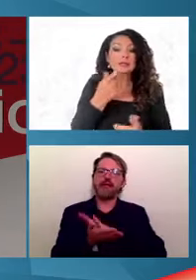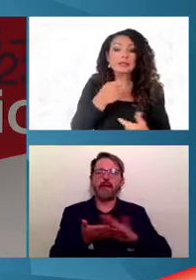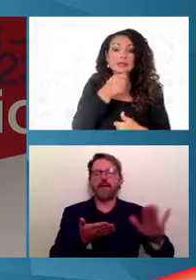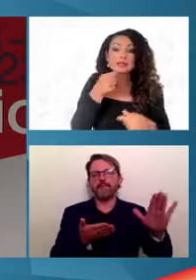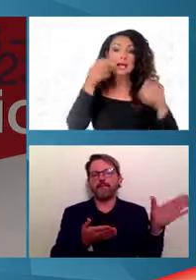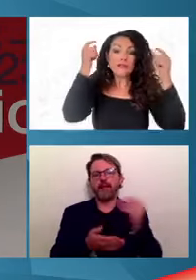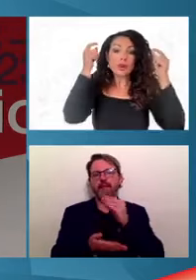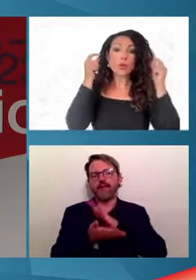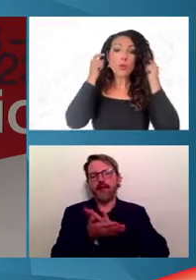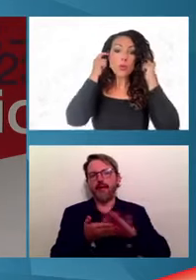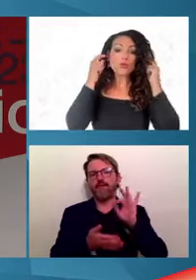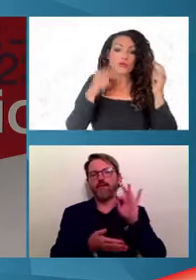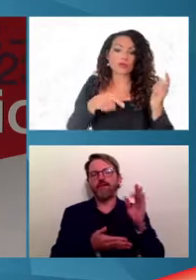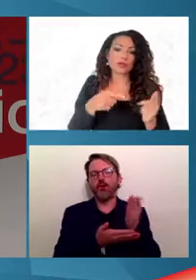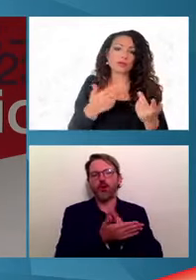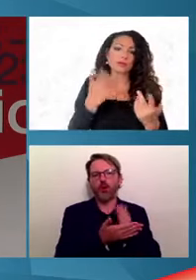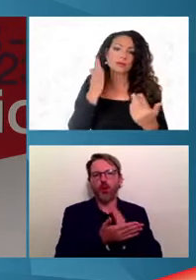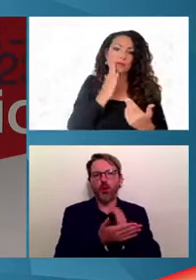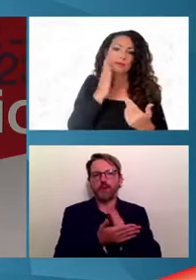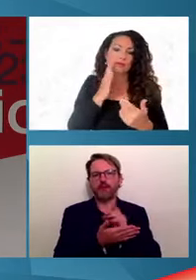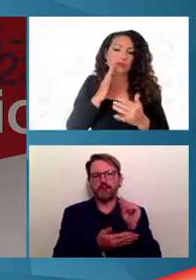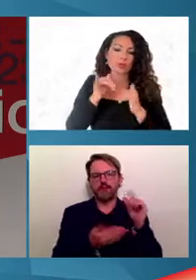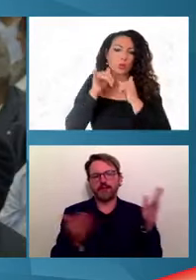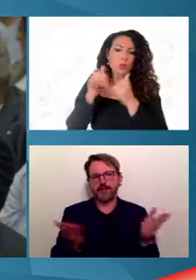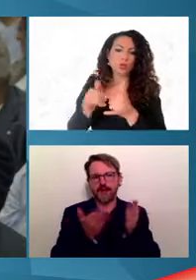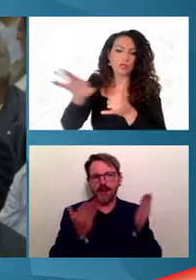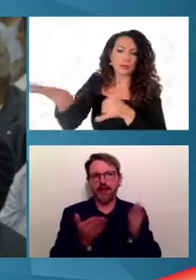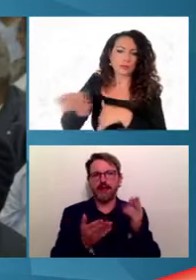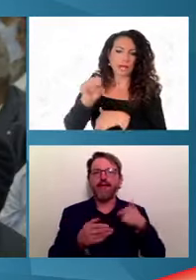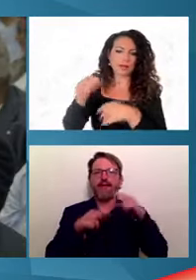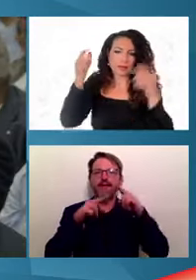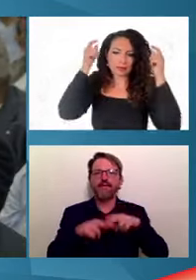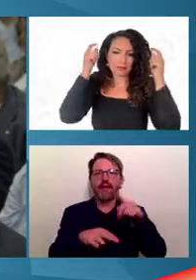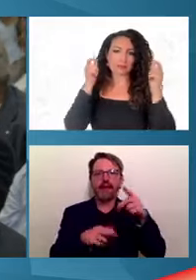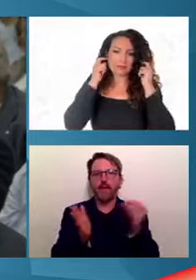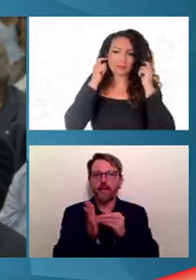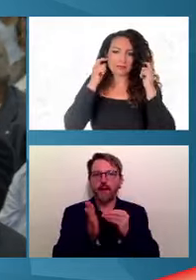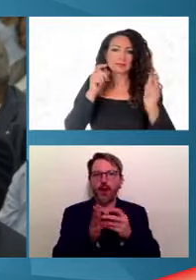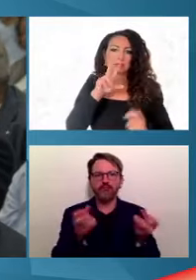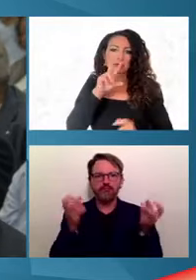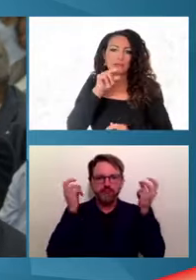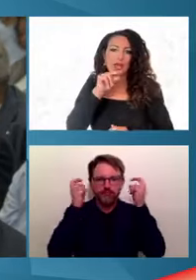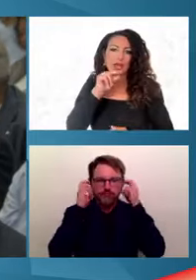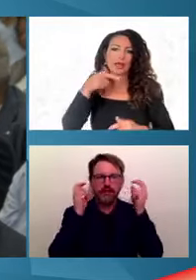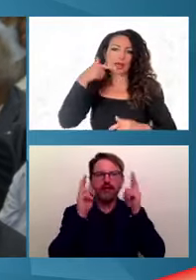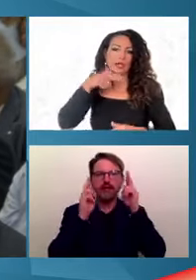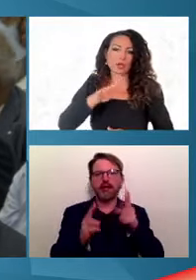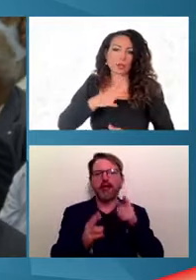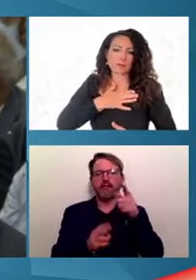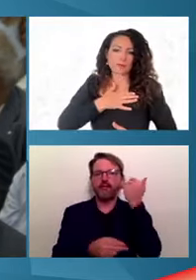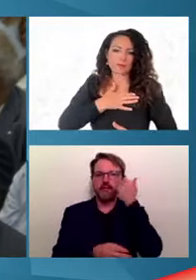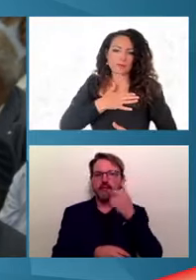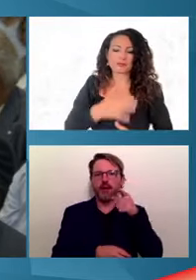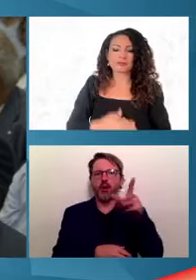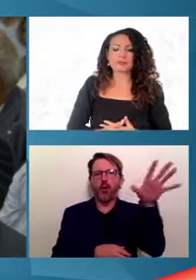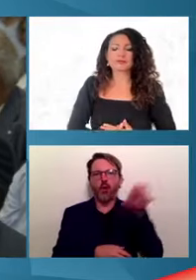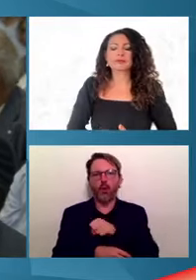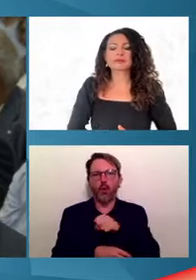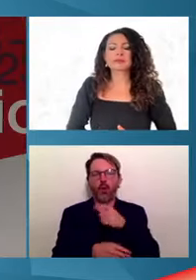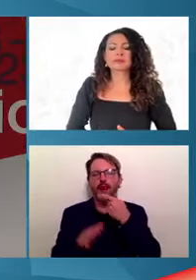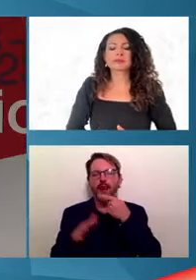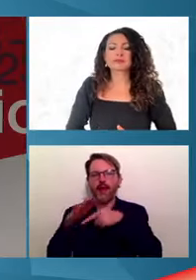prenderle all'uscita. Geschätztes Publikum, wir haben lange überlegt, welches